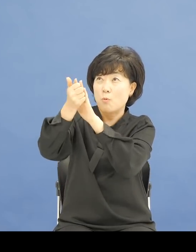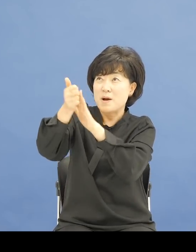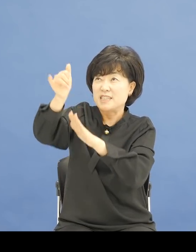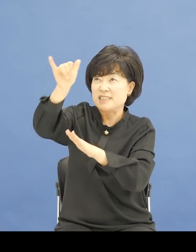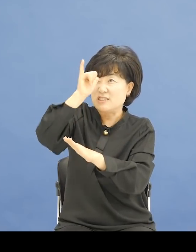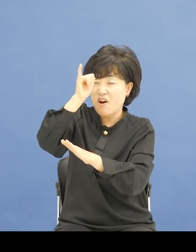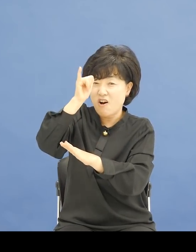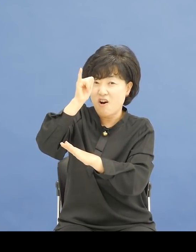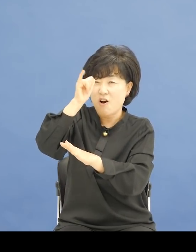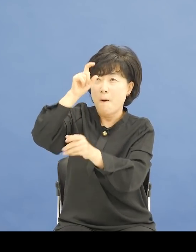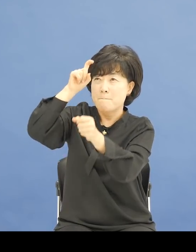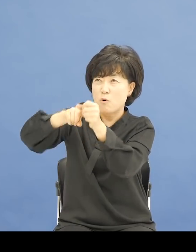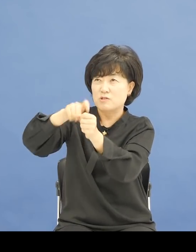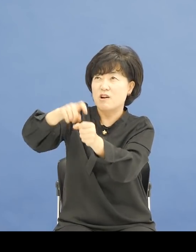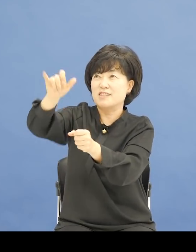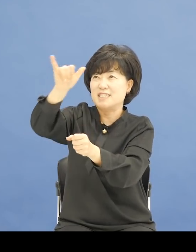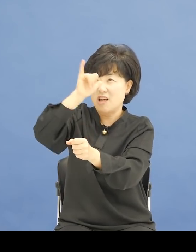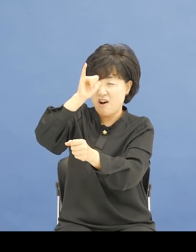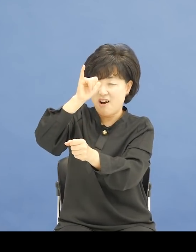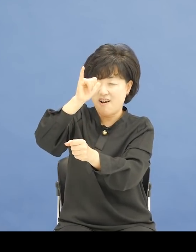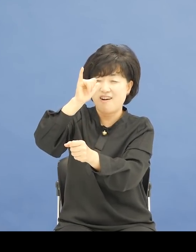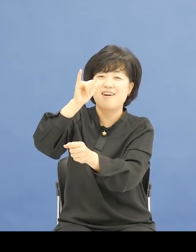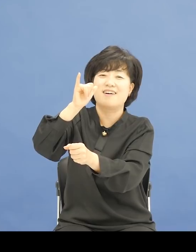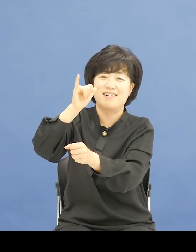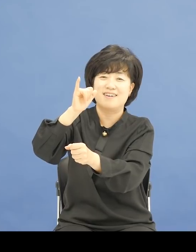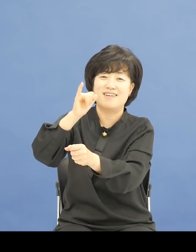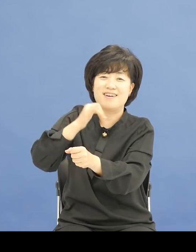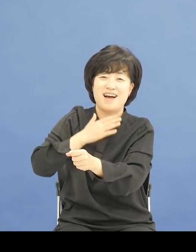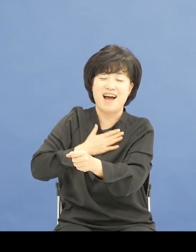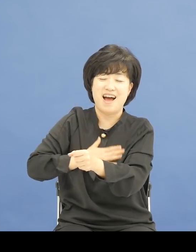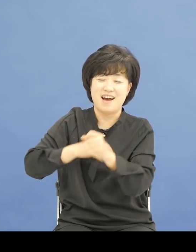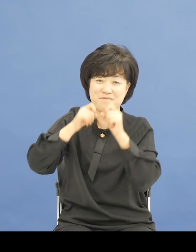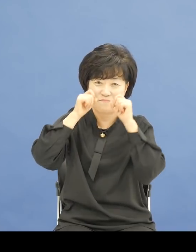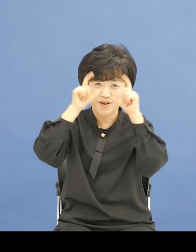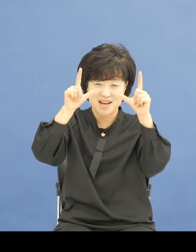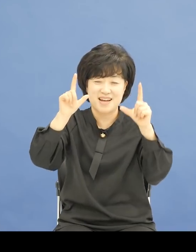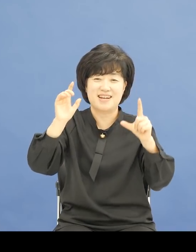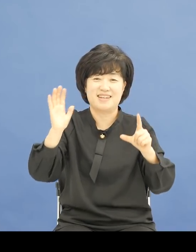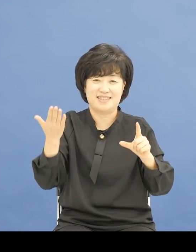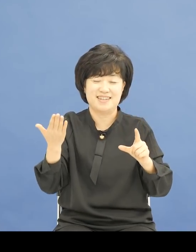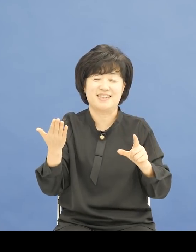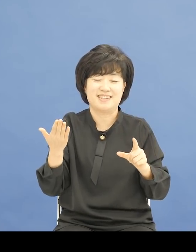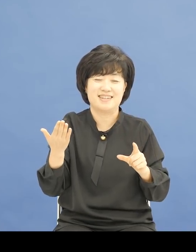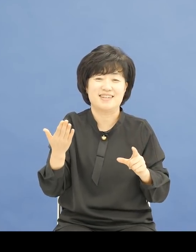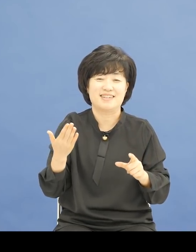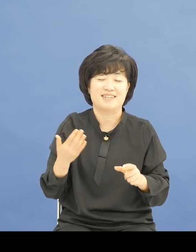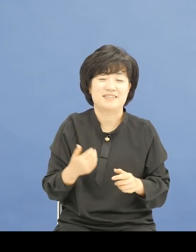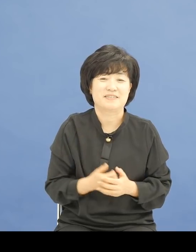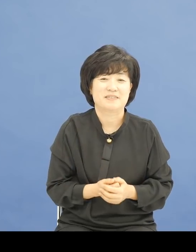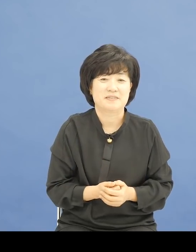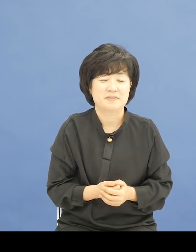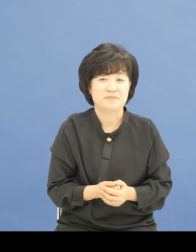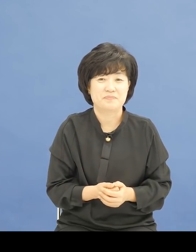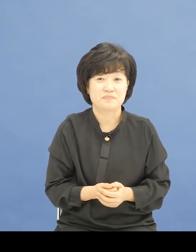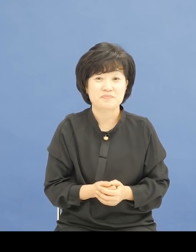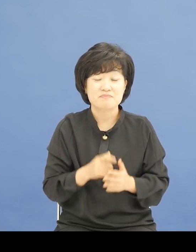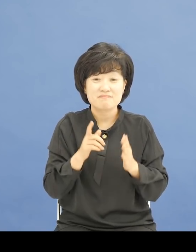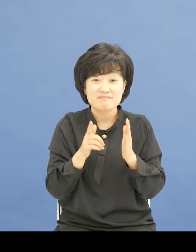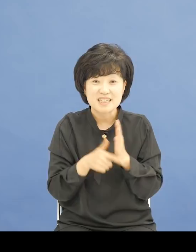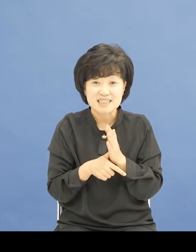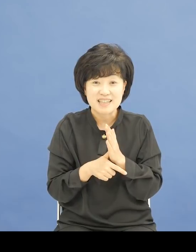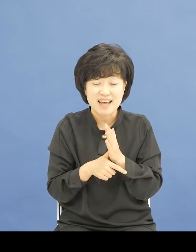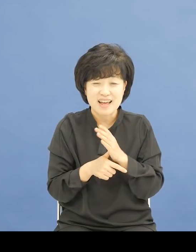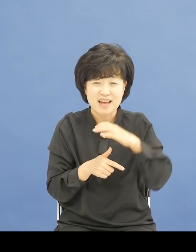소망을 주시더라고요. 네. 그렇게 하나님 앞에서 오랜 세월을 이렇게 반복되었던 것 같습니다. 네. 그러면